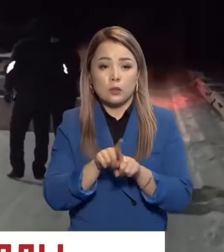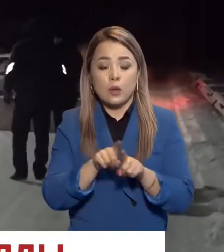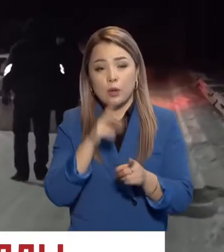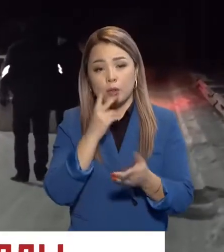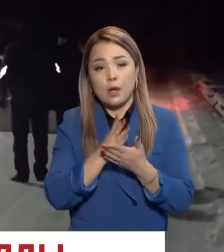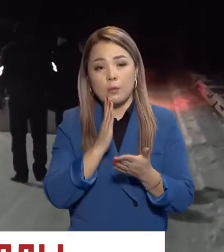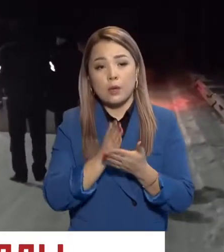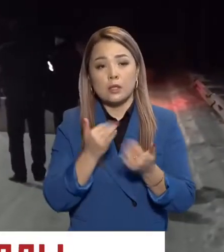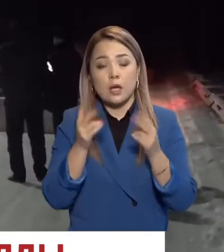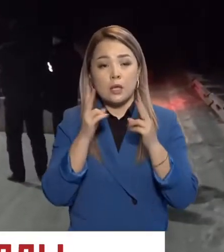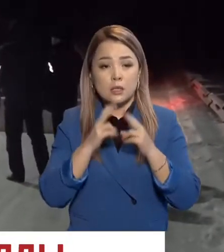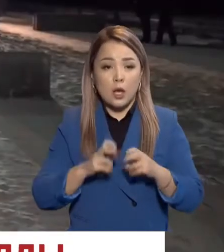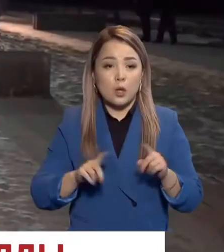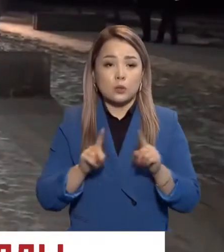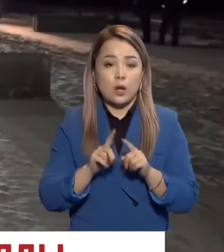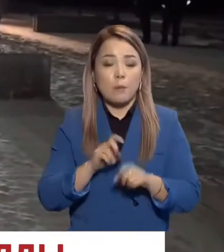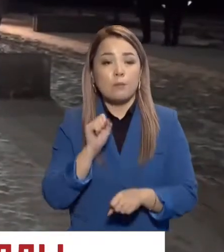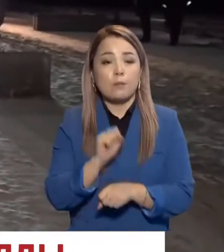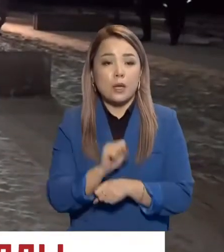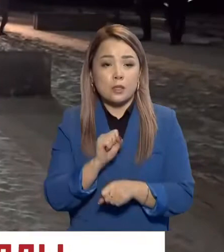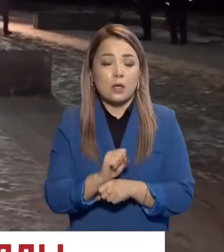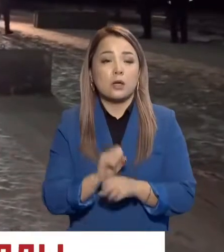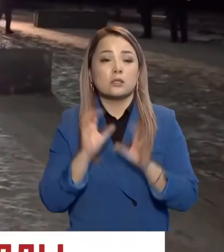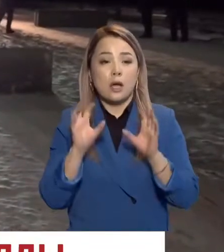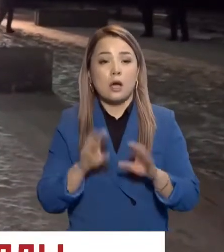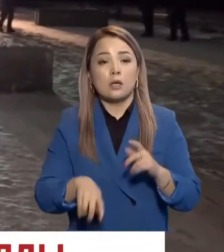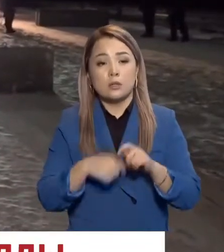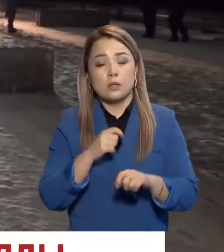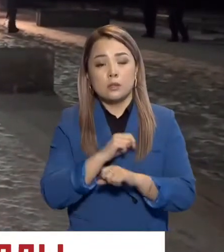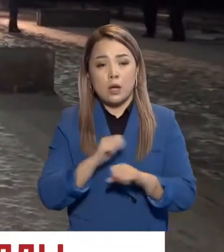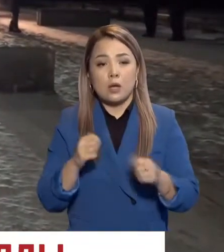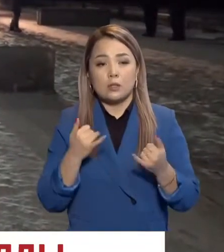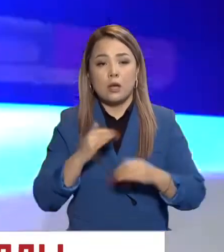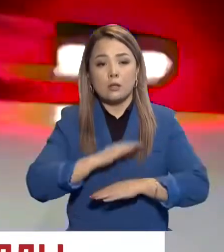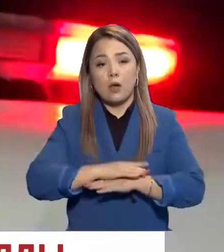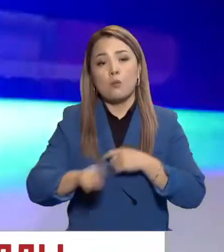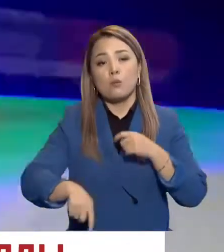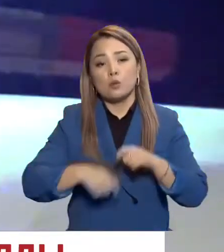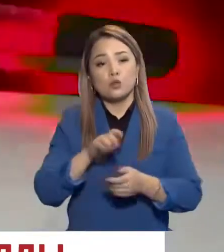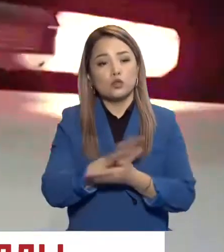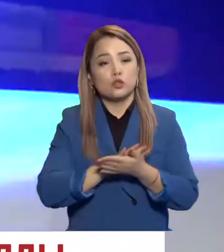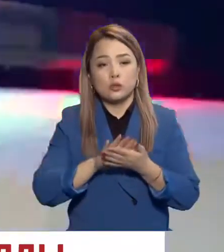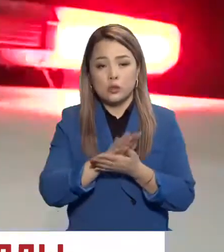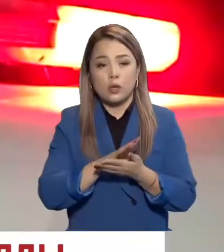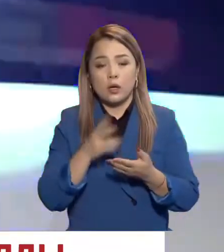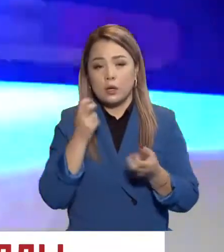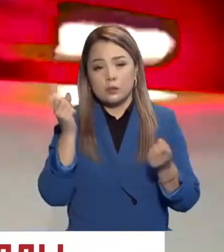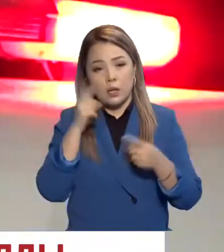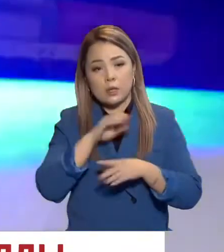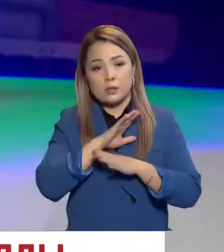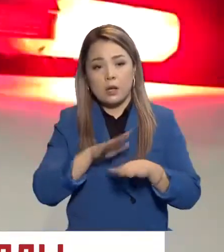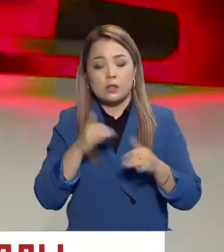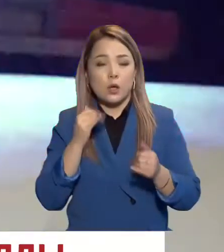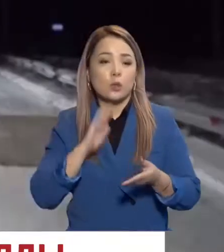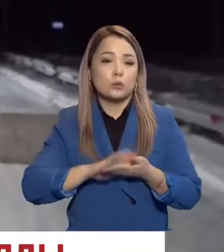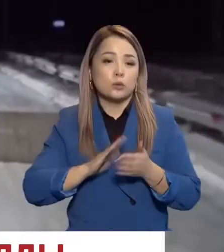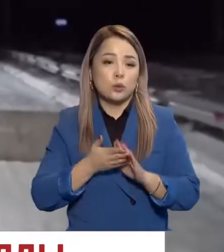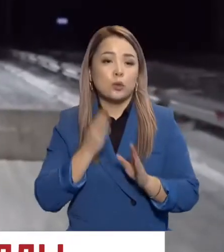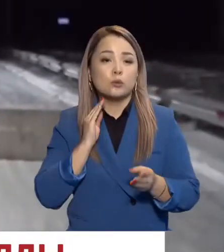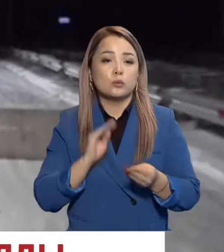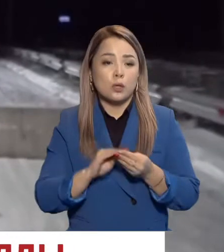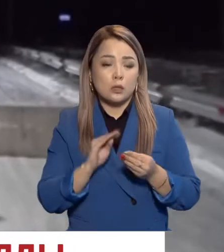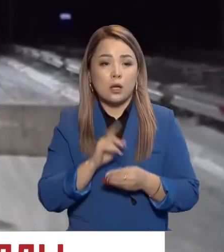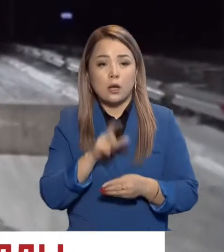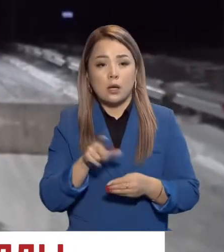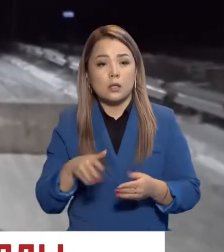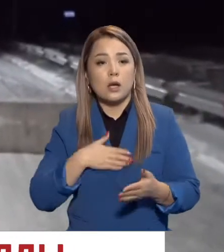күзетіледі. Тексерулер барысында бекеттен заңсыз өту, тәртіп бұзу фактілері анықталмаған. Қалада қоғамдық саяси ахуал тұрақты, шаһарда